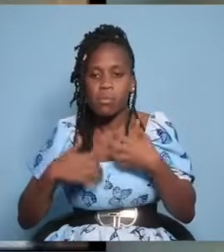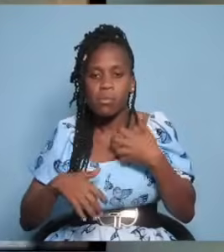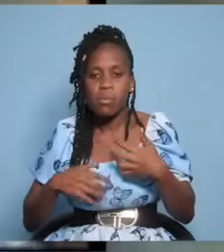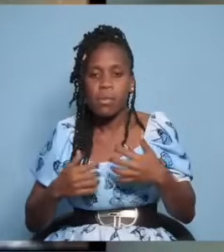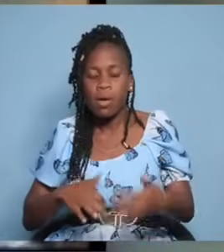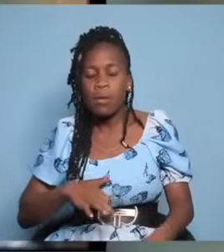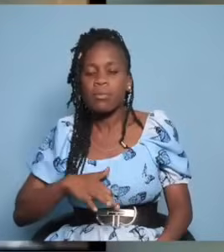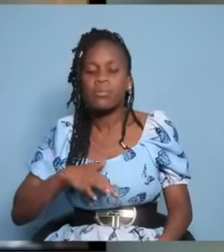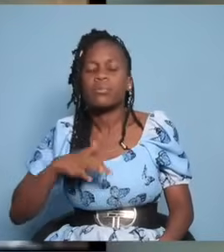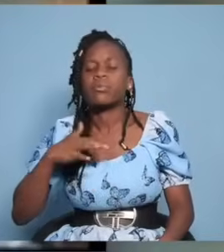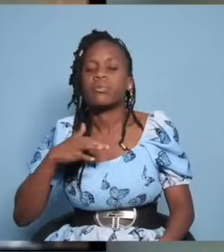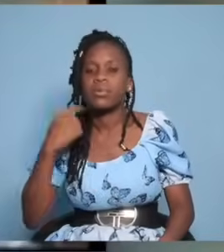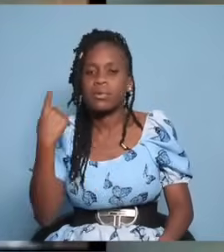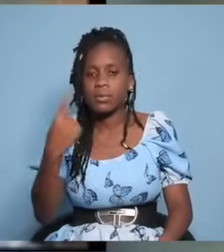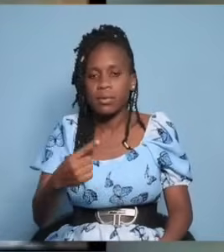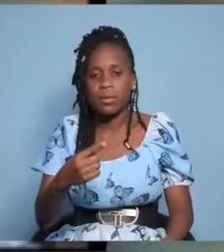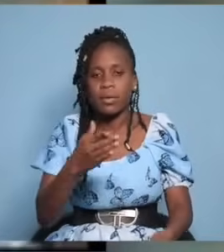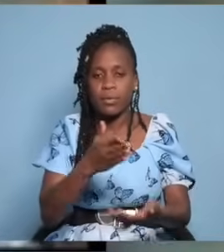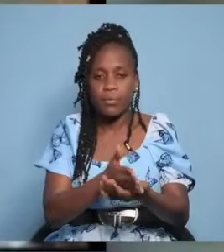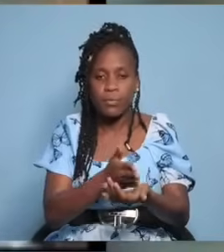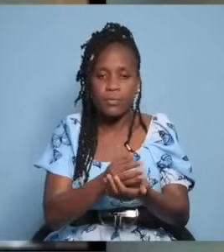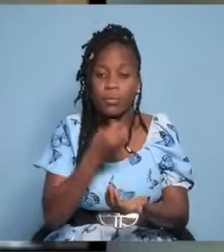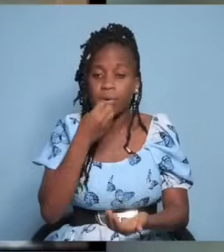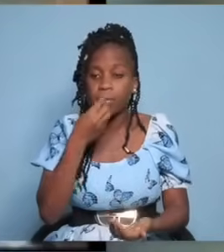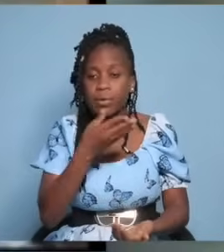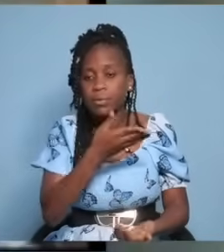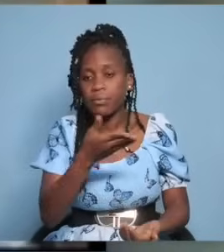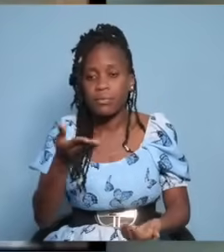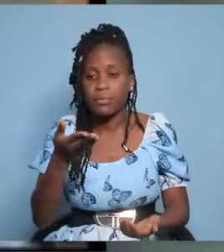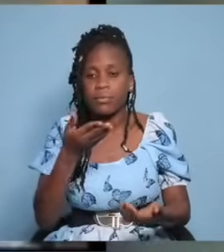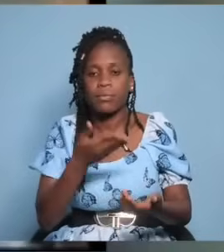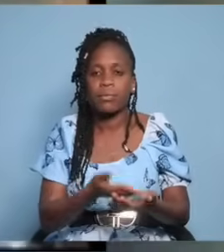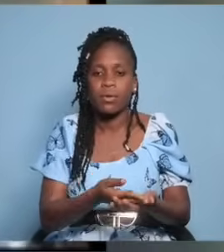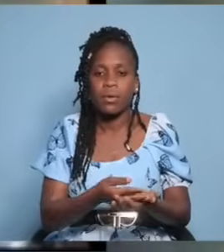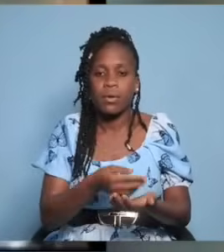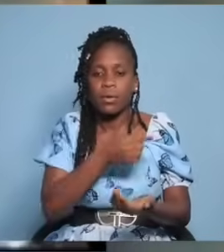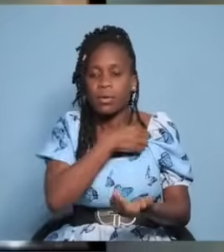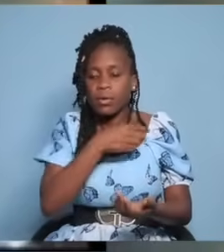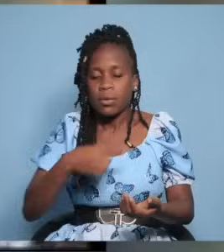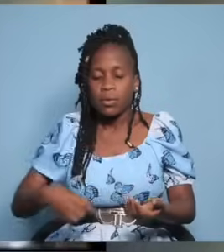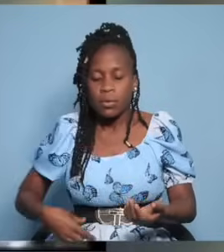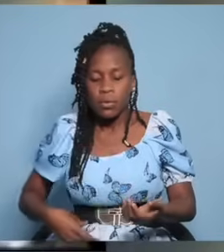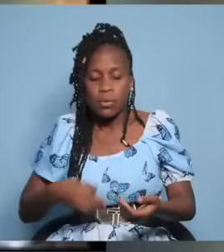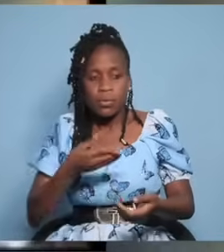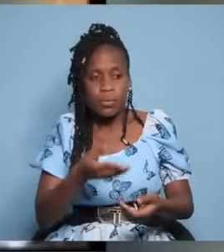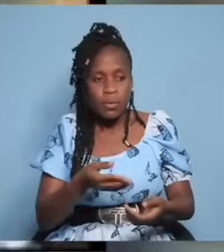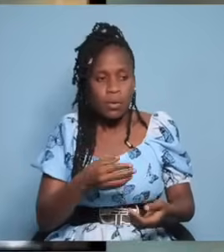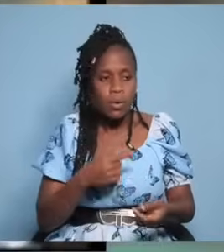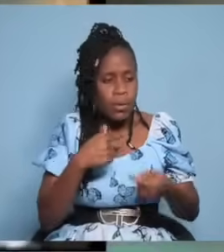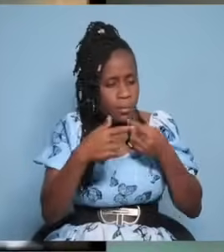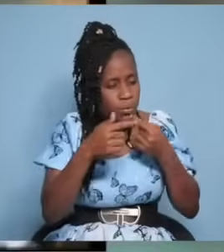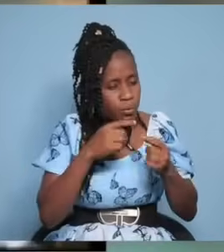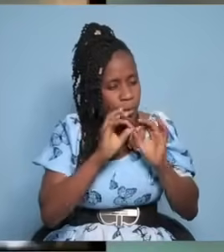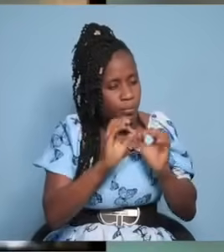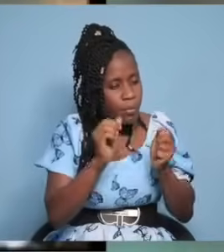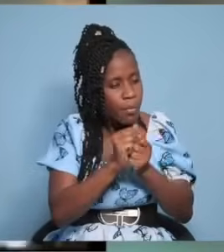Ameshtushwa sana na taarifa hizi. Vipi mtu uwe naye siku moja umeshinda naye, umekula naye, umecheka, siku ya pili unasikia